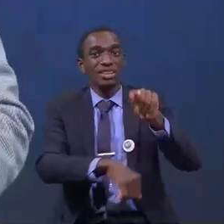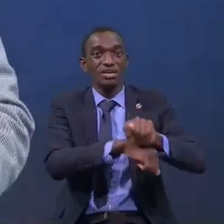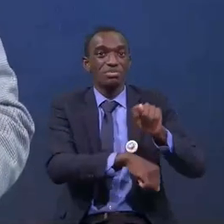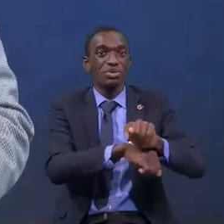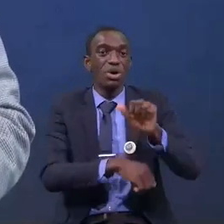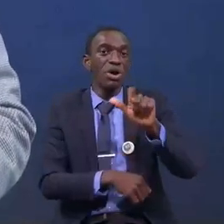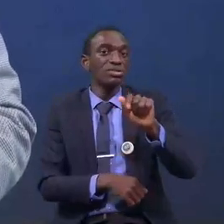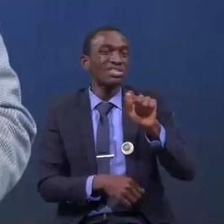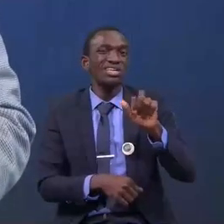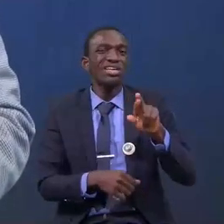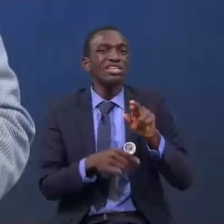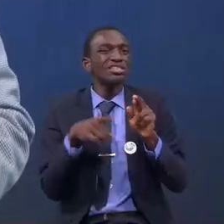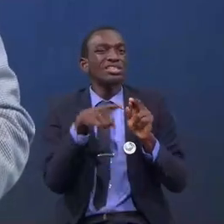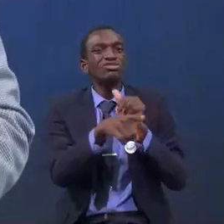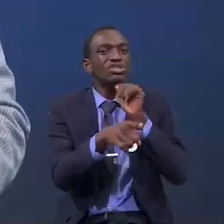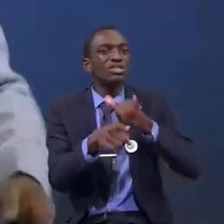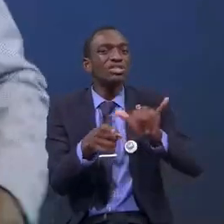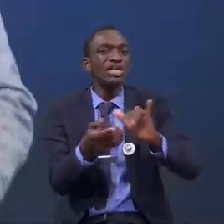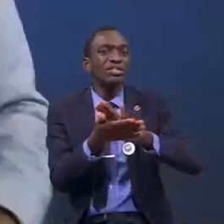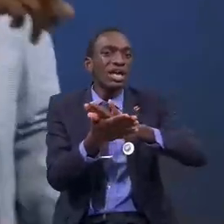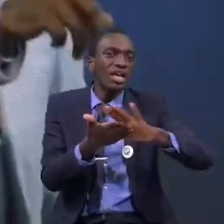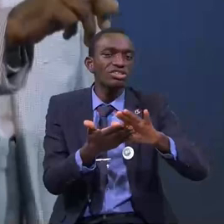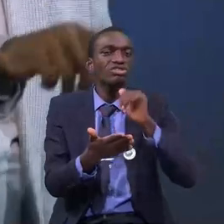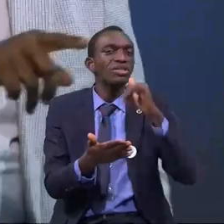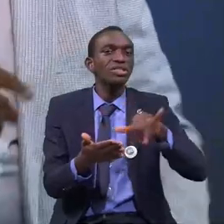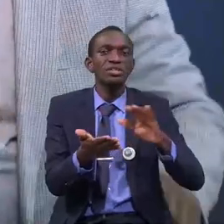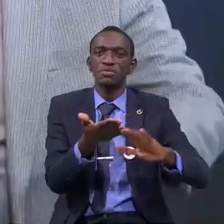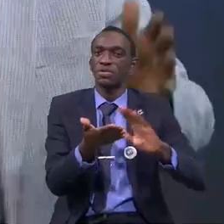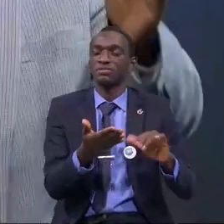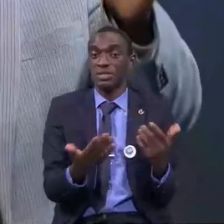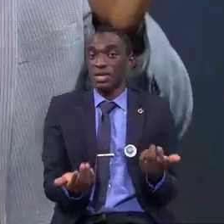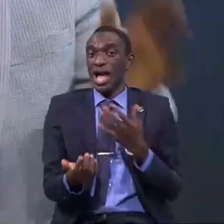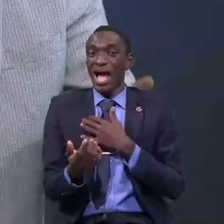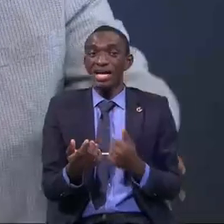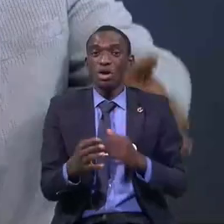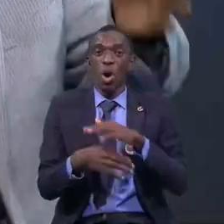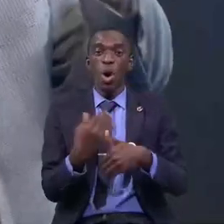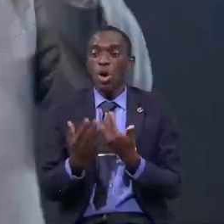Ceux qui servaient donc devant ces autels n'étaient pas pardonnés et purifiés.